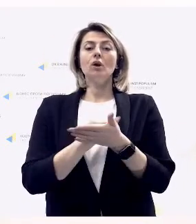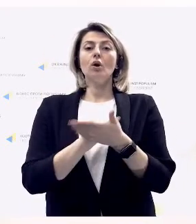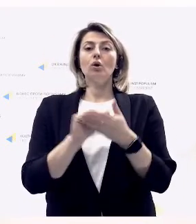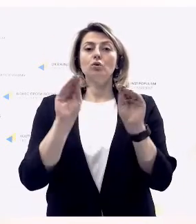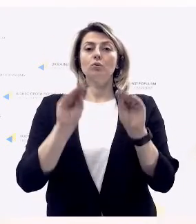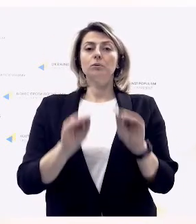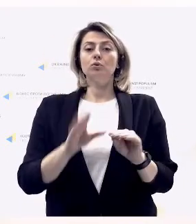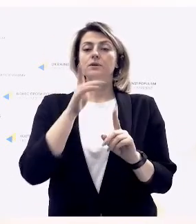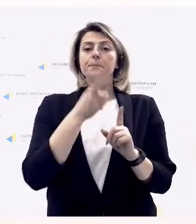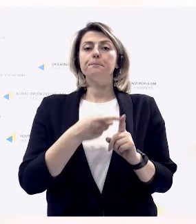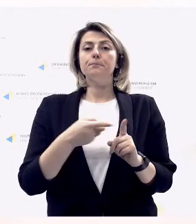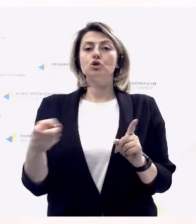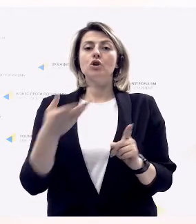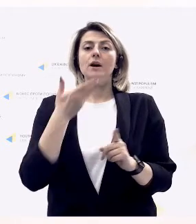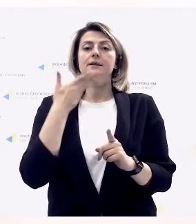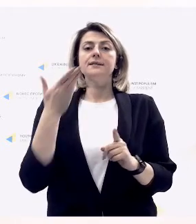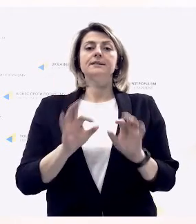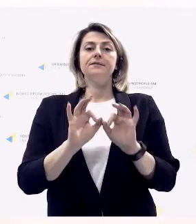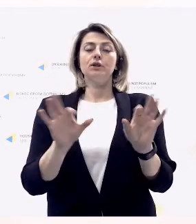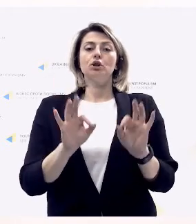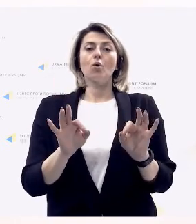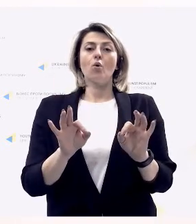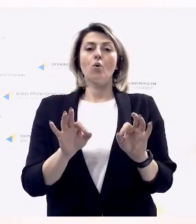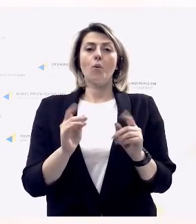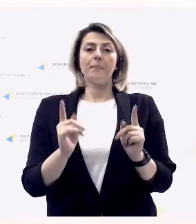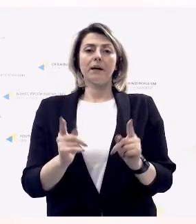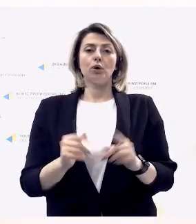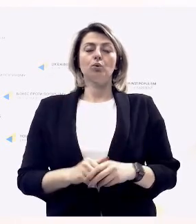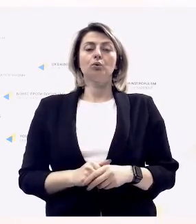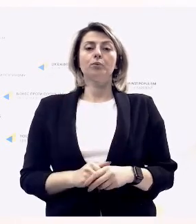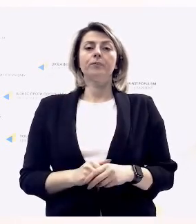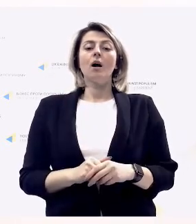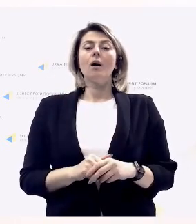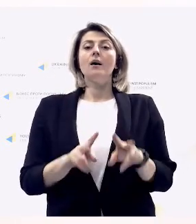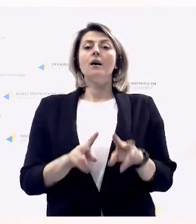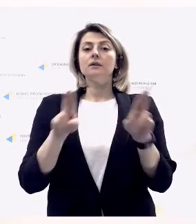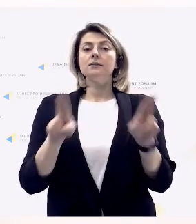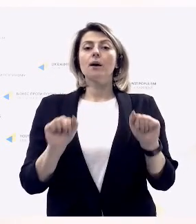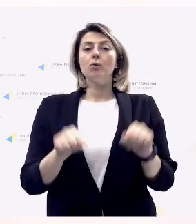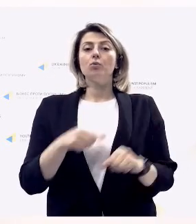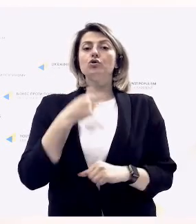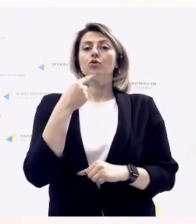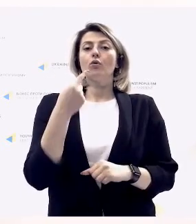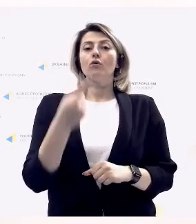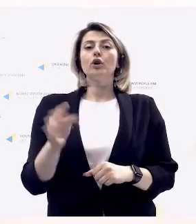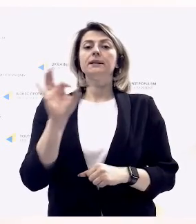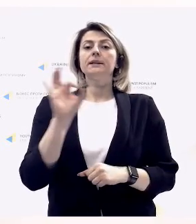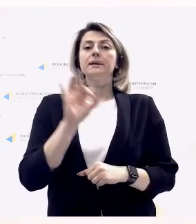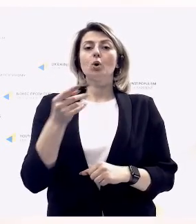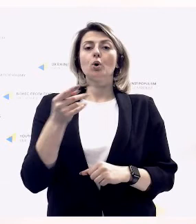документуються під час звітного періоду. Так само можна говорити про те, що не